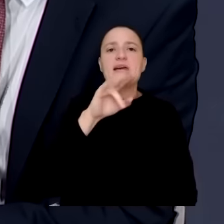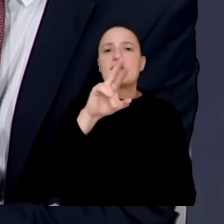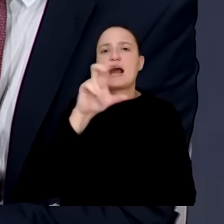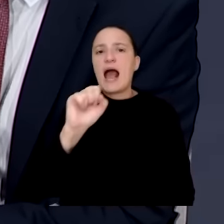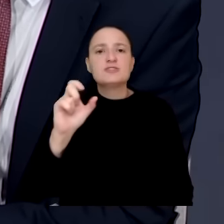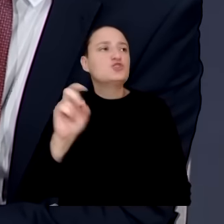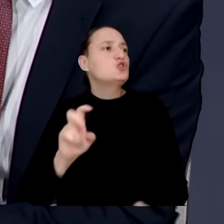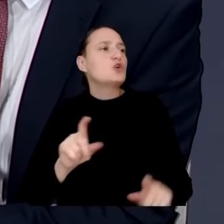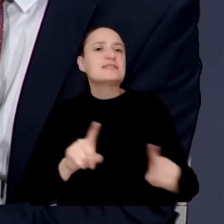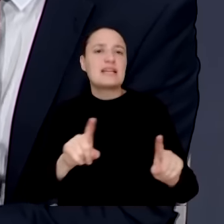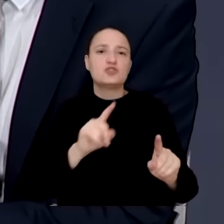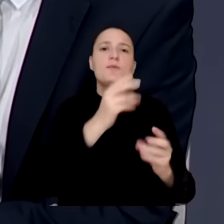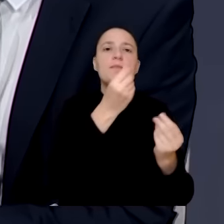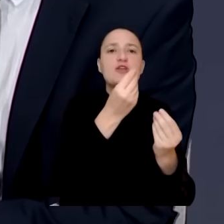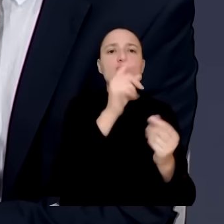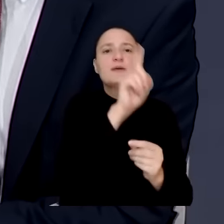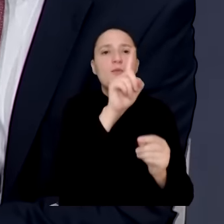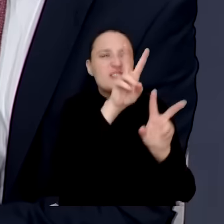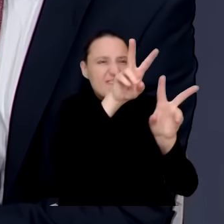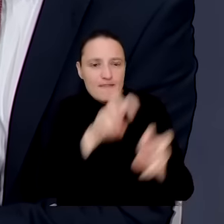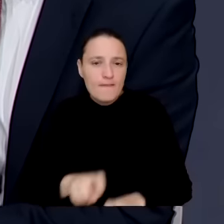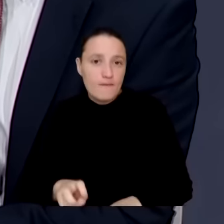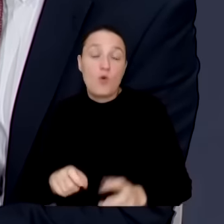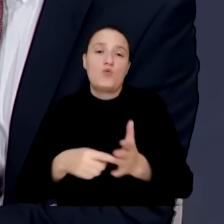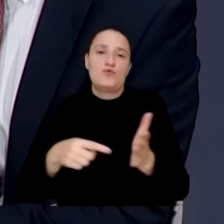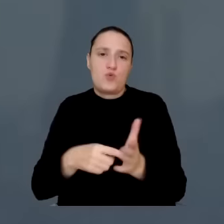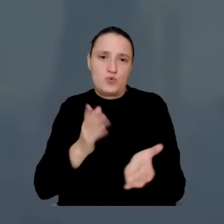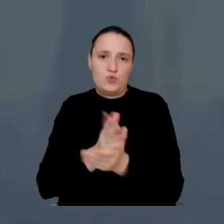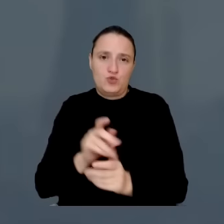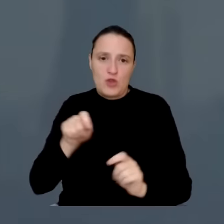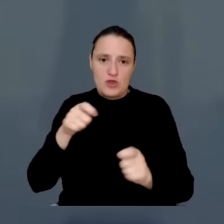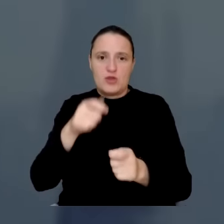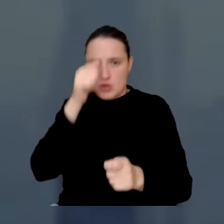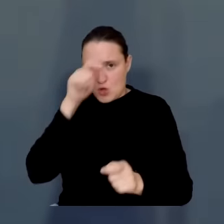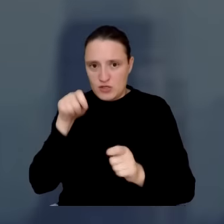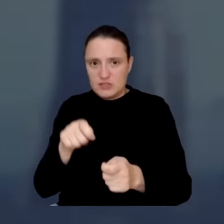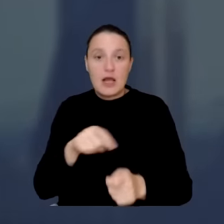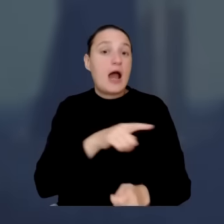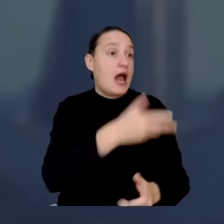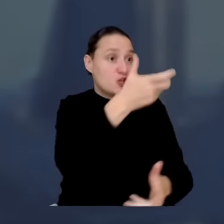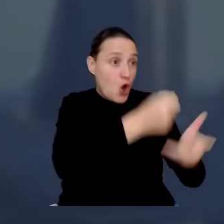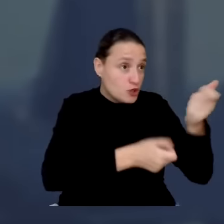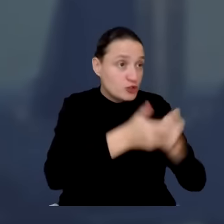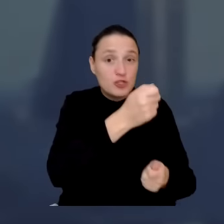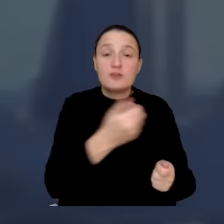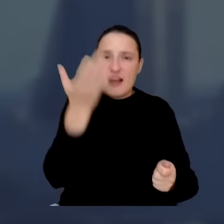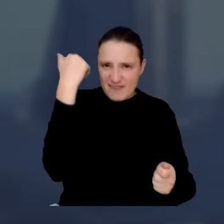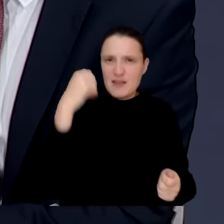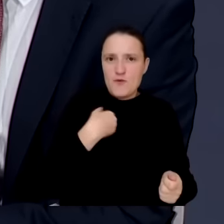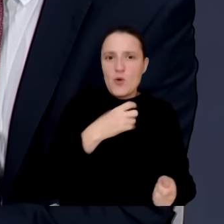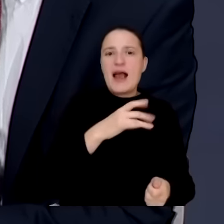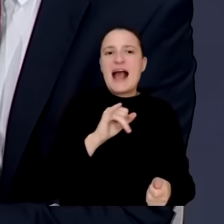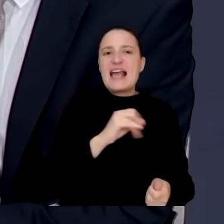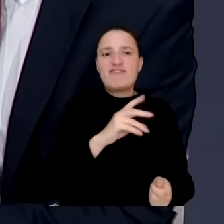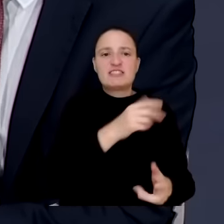publiczne pieniądze No tak to właśnie wygląda słowo pani gajewskiej było dojdź w ogóle Dokładnie ich